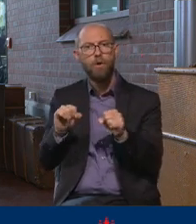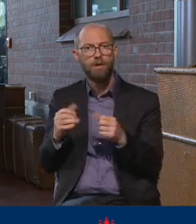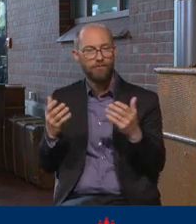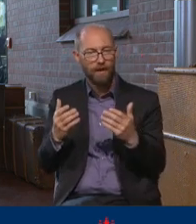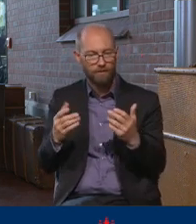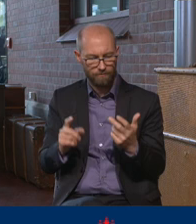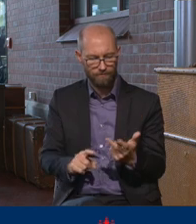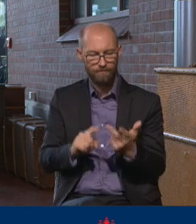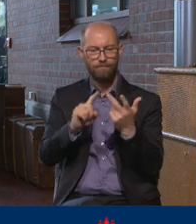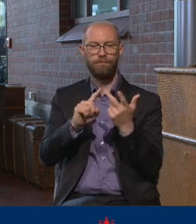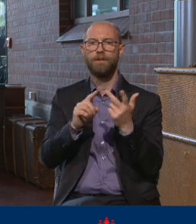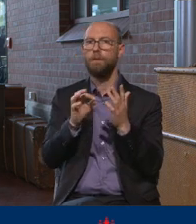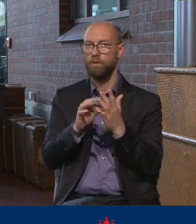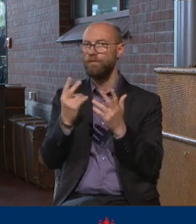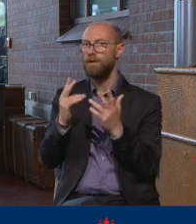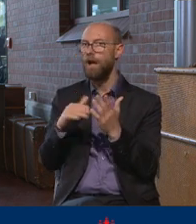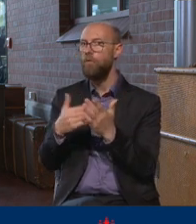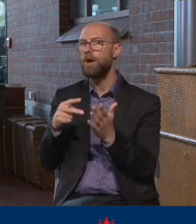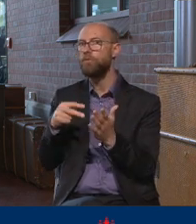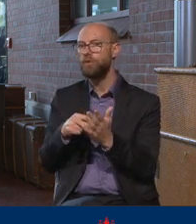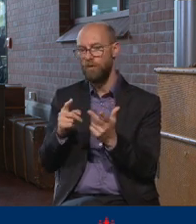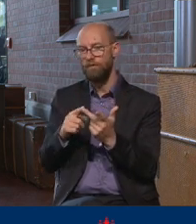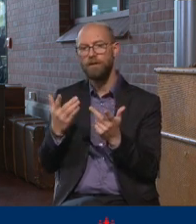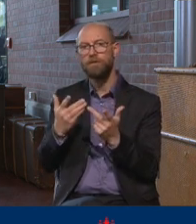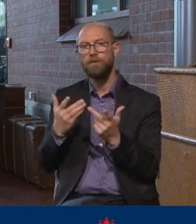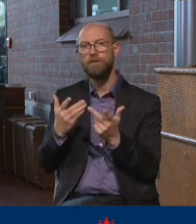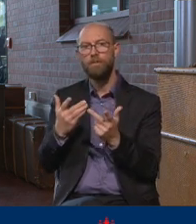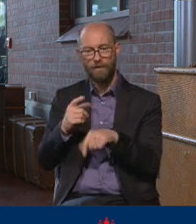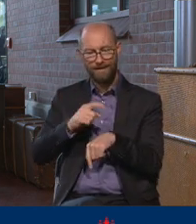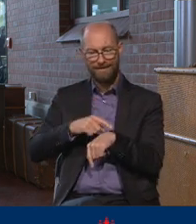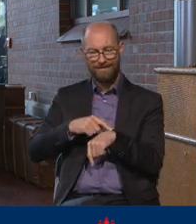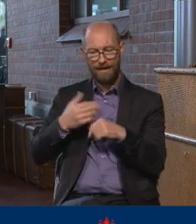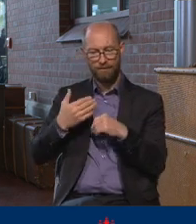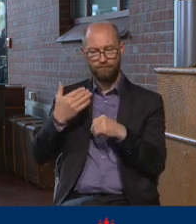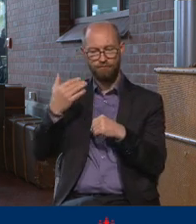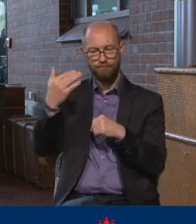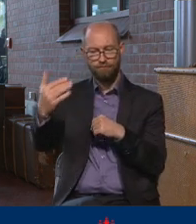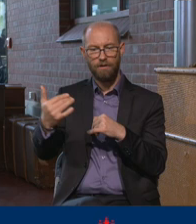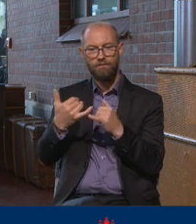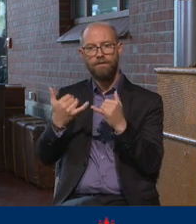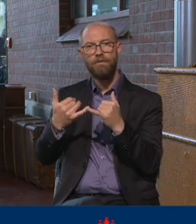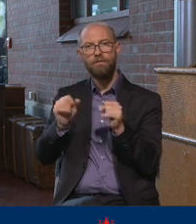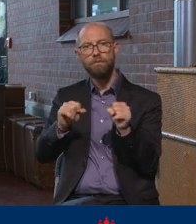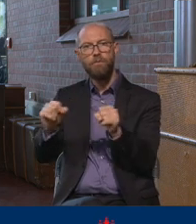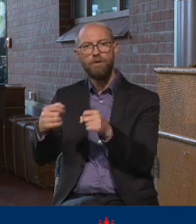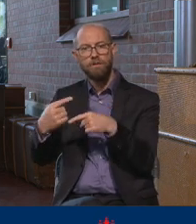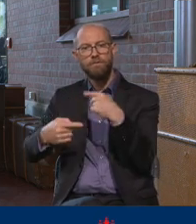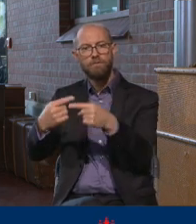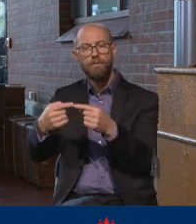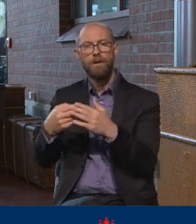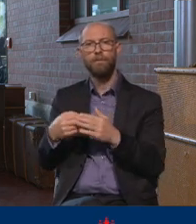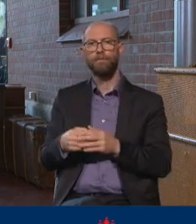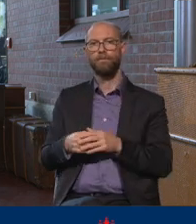drittens das war auch eine wichtige aufgabenstellung wie ist das über derzeit über die zeit zu sehen das heißt hager